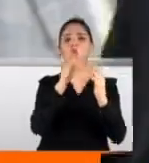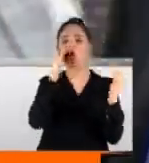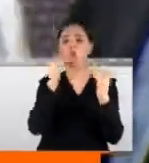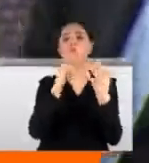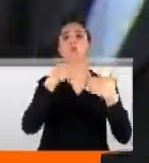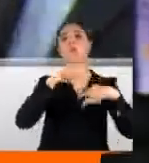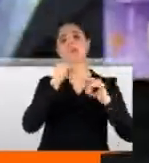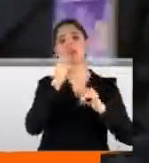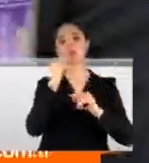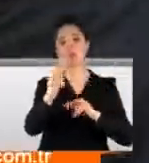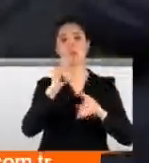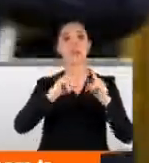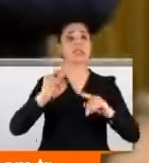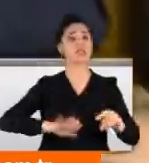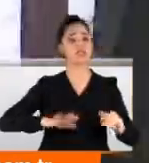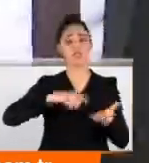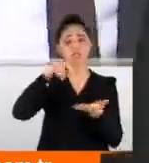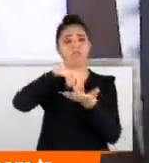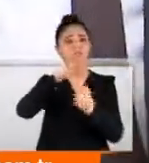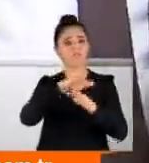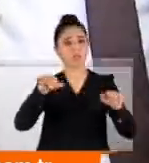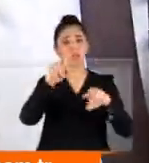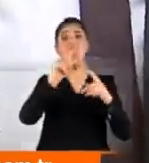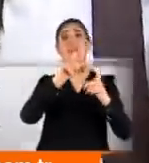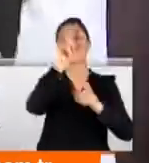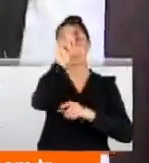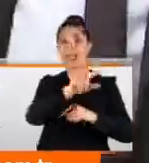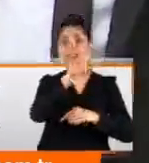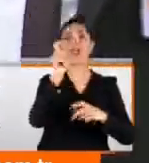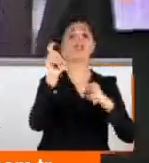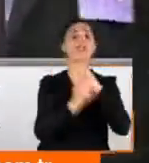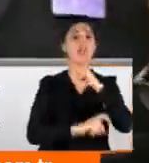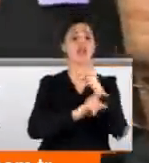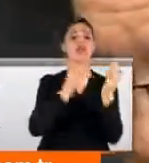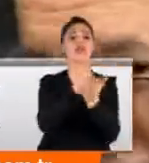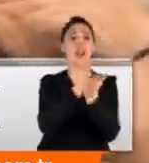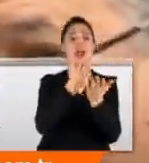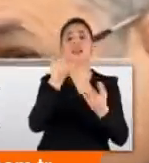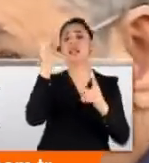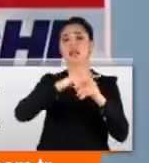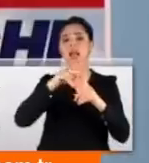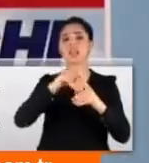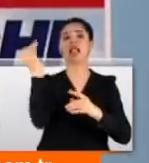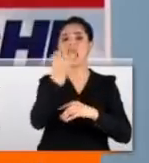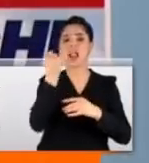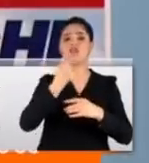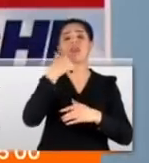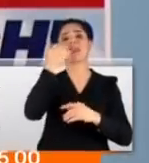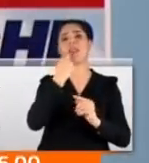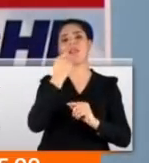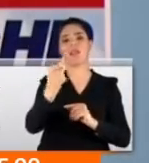söylüyorum. Kılıçdaroğlu kürsüye geldiğinde CHP'li Sezgin Tanrıkulu'nun terörist cenazesine katıldığı eleştirisini yalanladı.